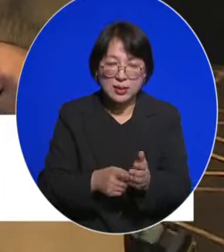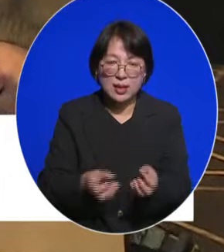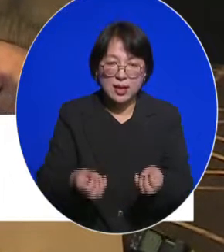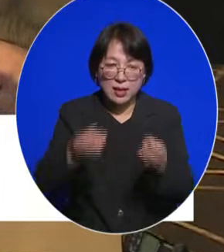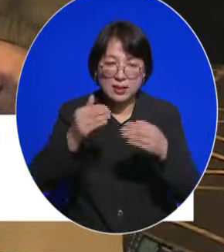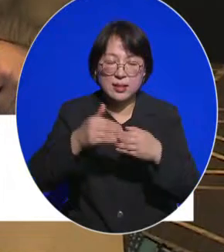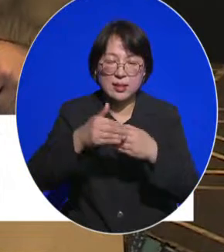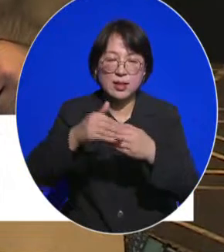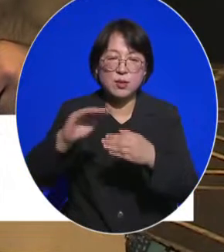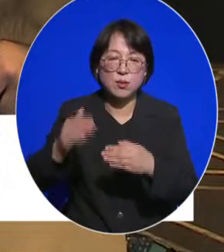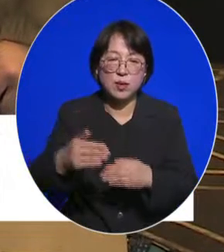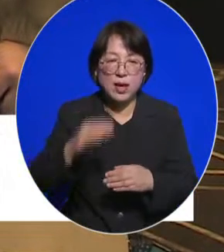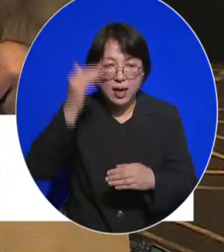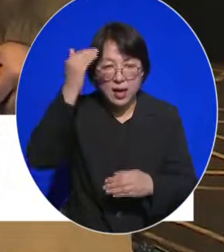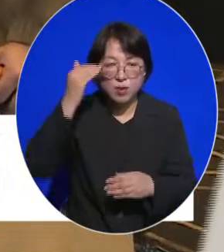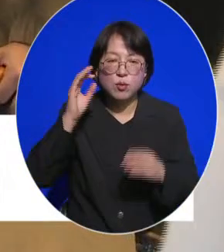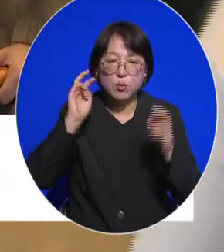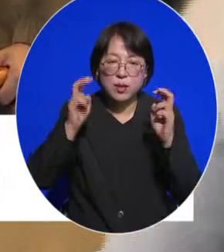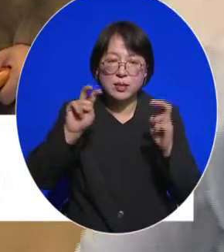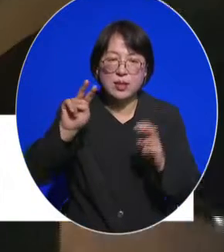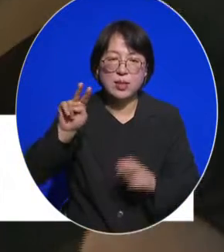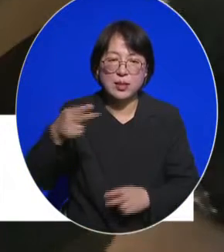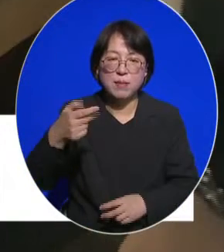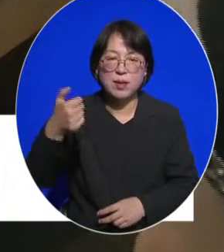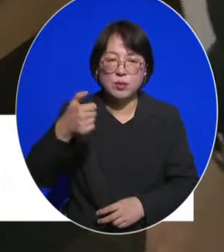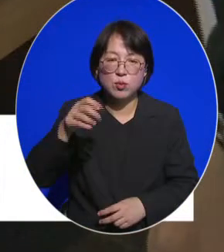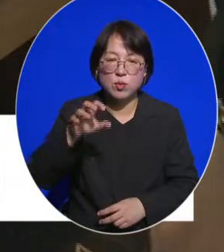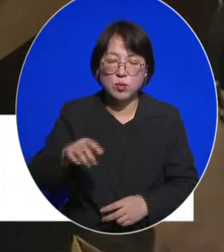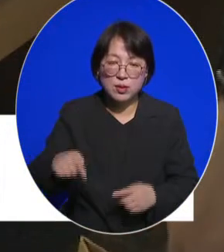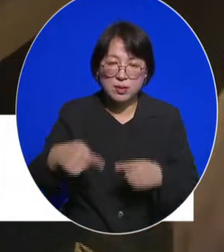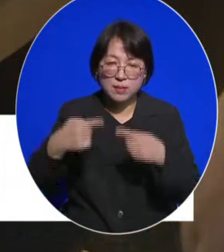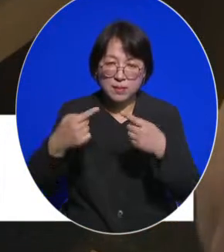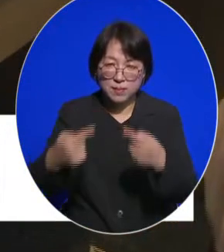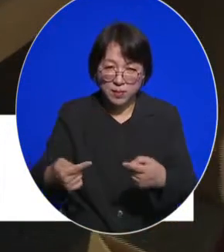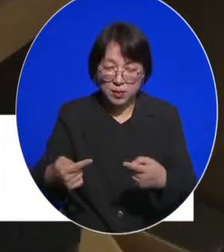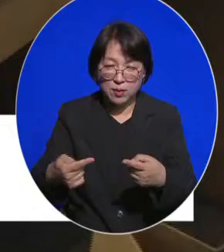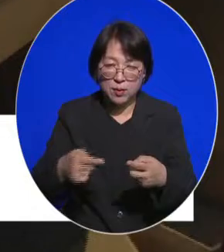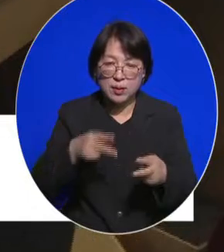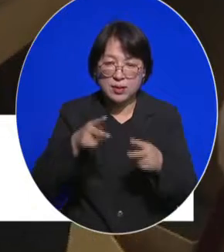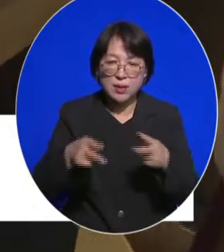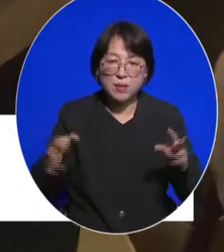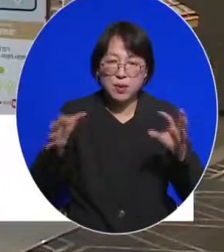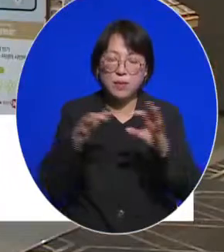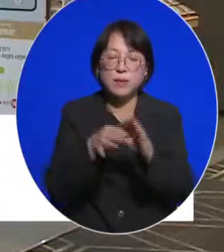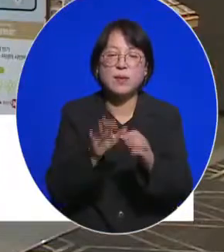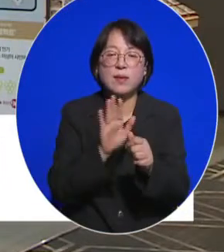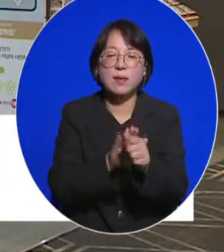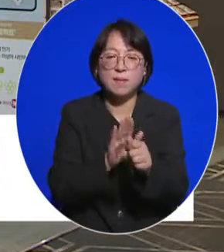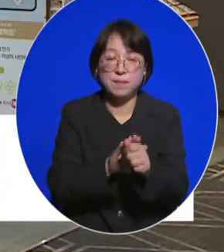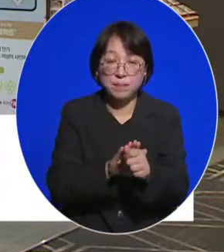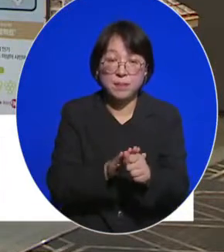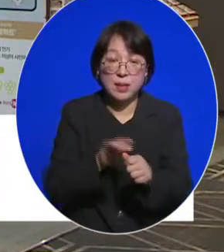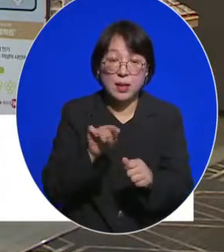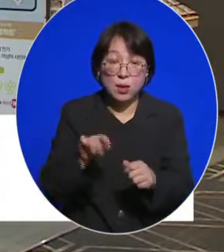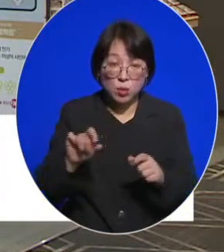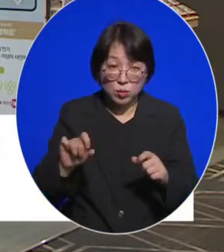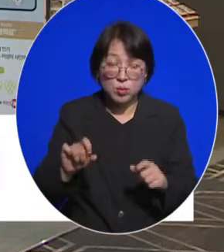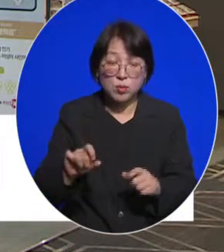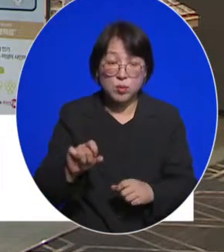약 250곳이 참여하고 이들과 해외 구매 기업 간 사업 연계도 지원합니다. 이 자리를